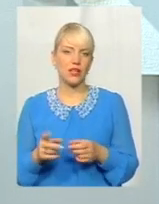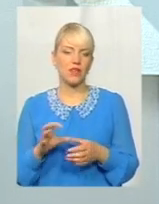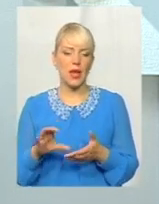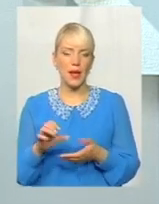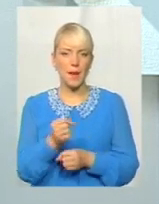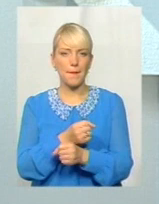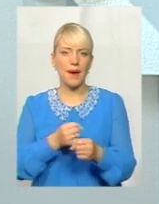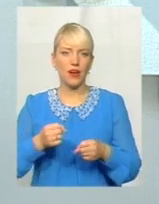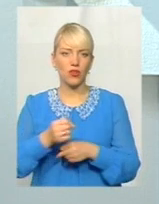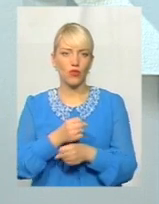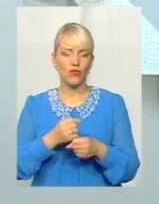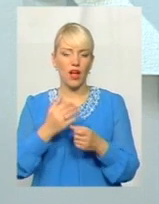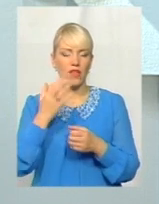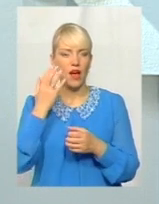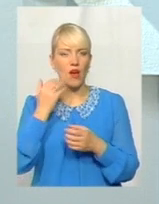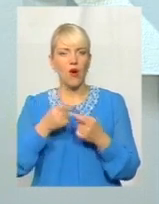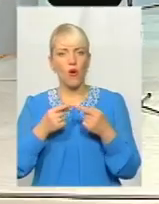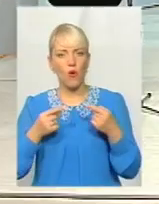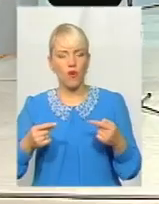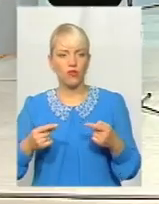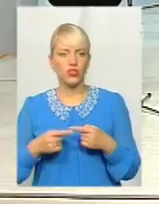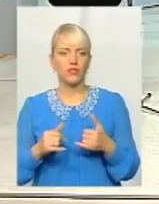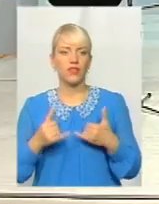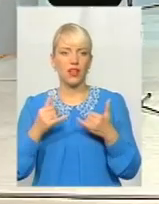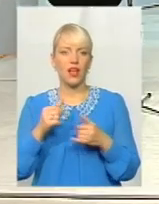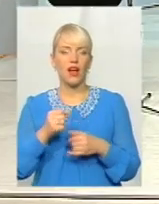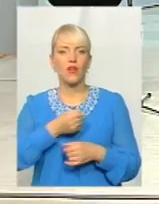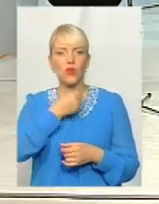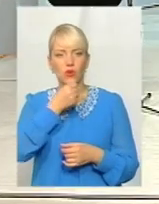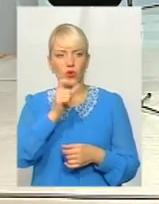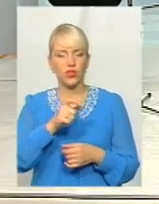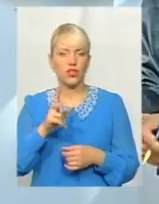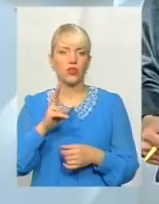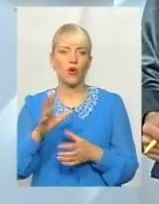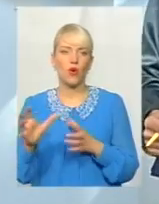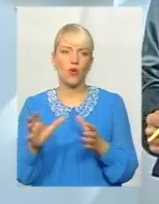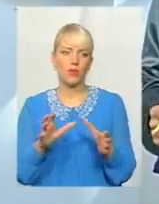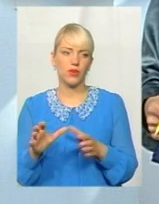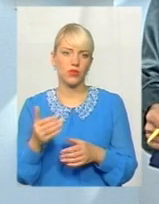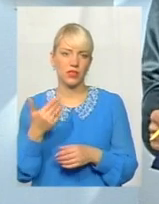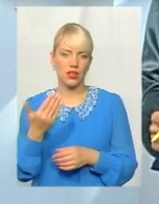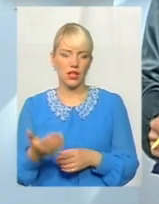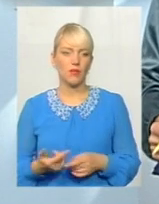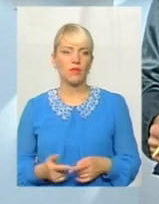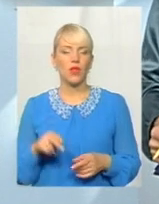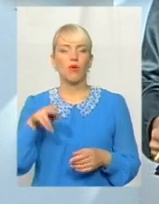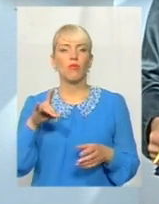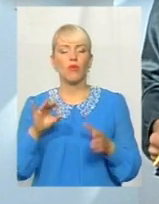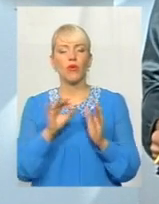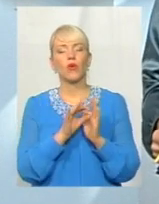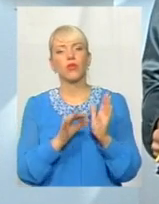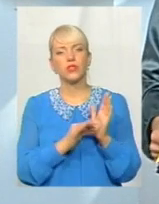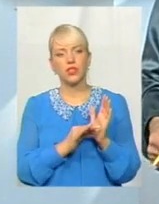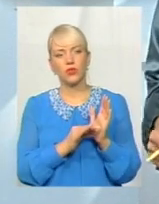маринування овочів для людей похилого віку, якими вони опікуються. Скажіть, будь ласка, власне, про оцінку.